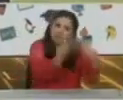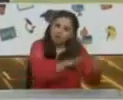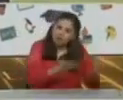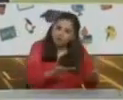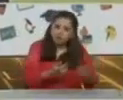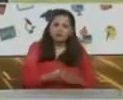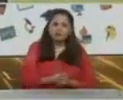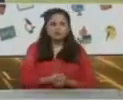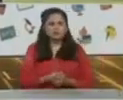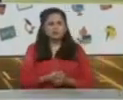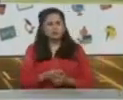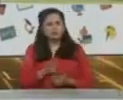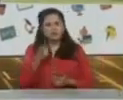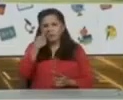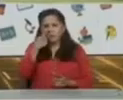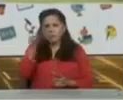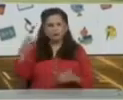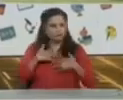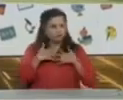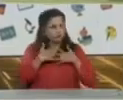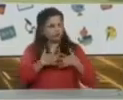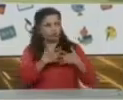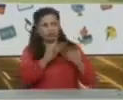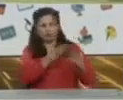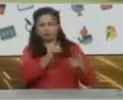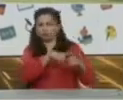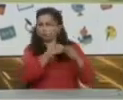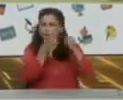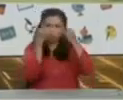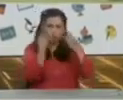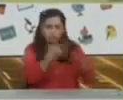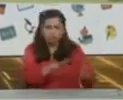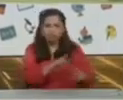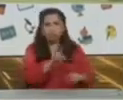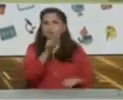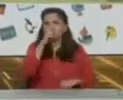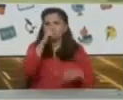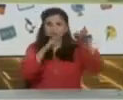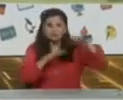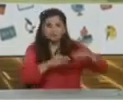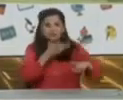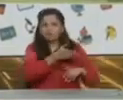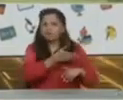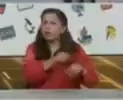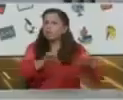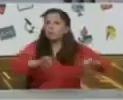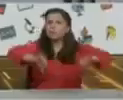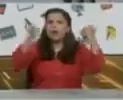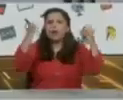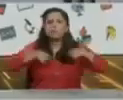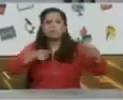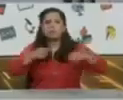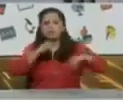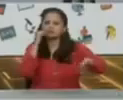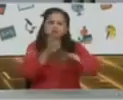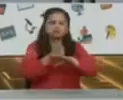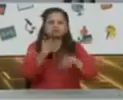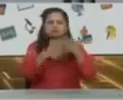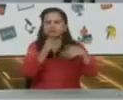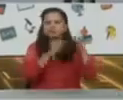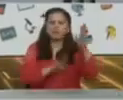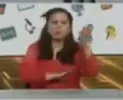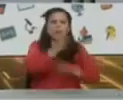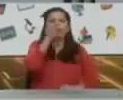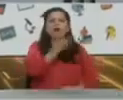यानी इतना माँ को झटका लगा। लेकिन बाद में वो बेटी स्टार्टअप में बहुत सफल रही थी। आपको सोचना